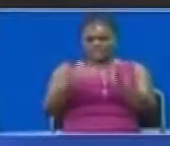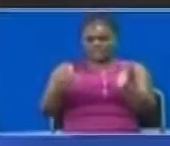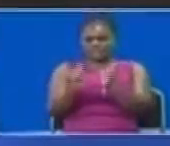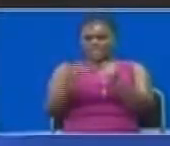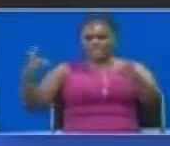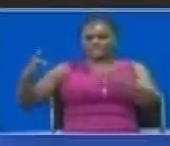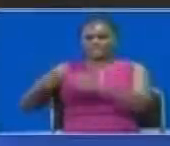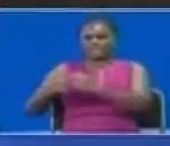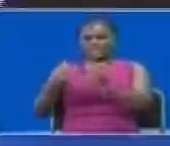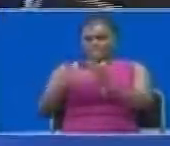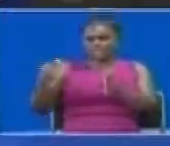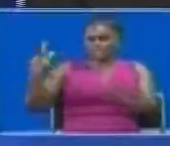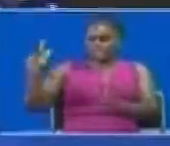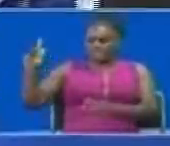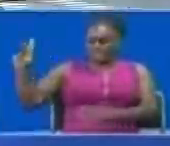KPA.